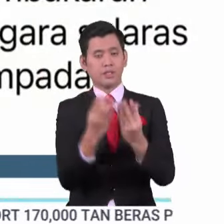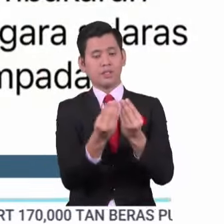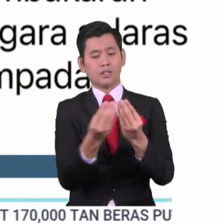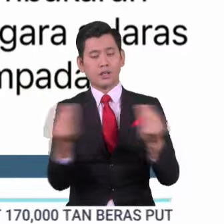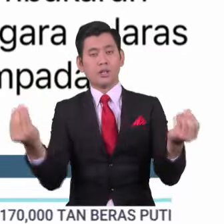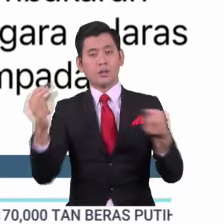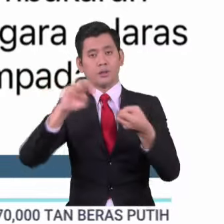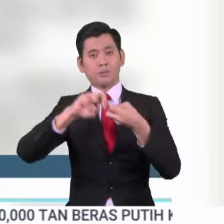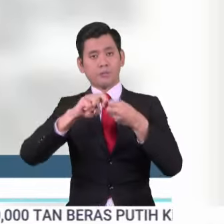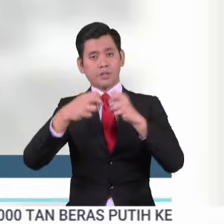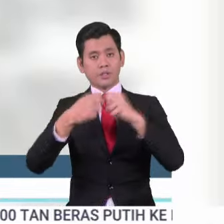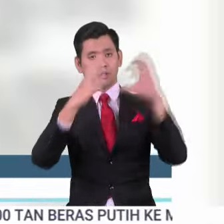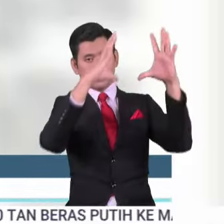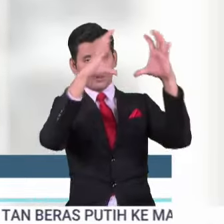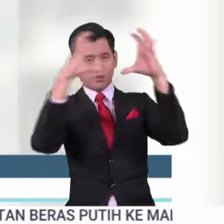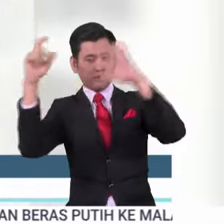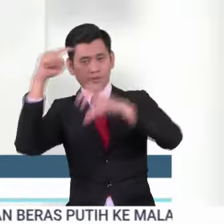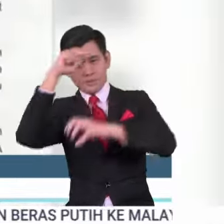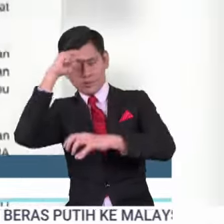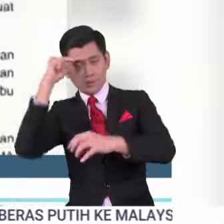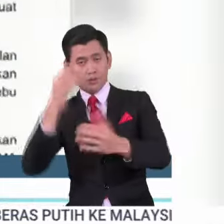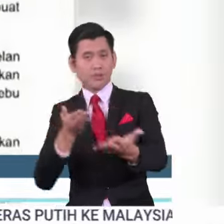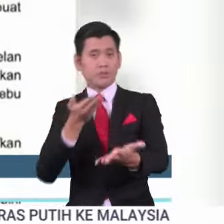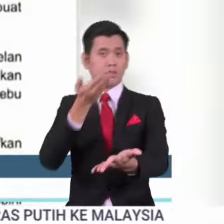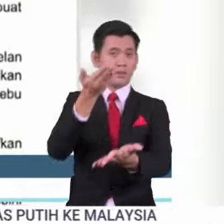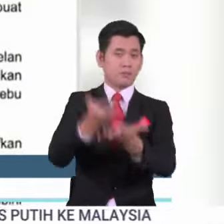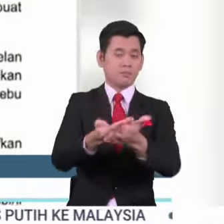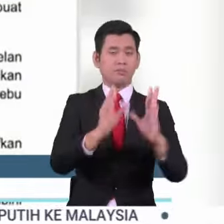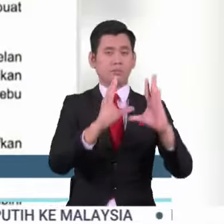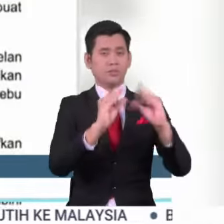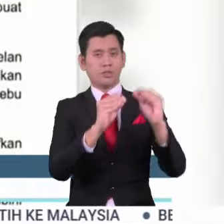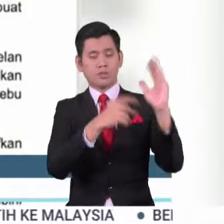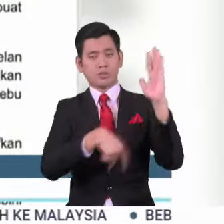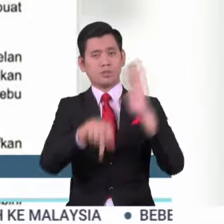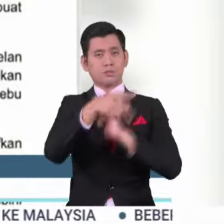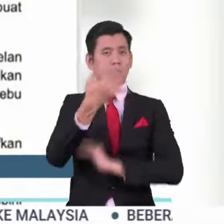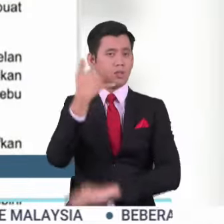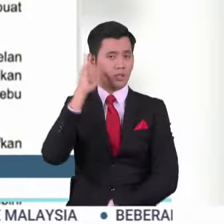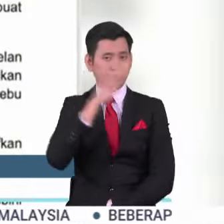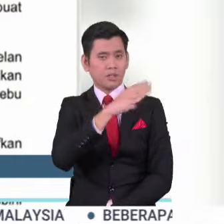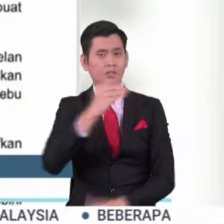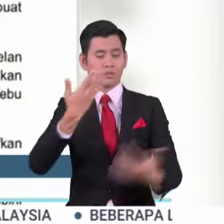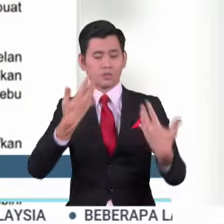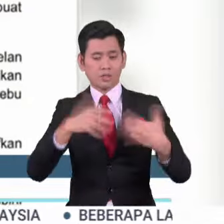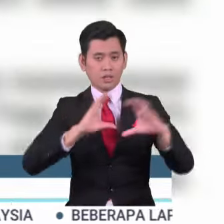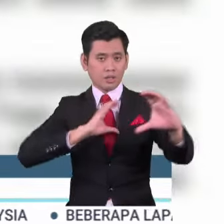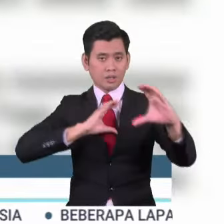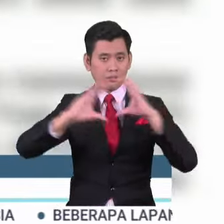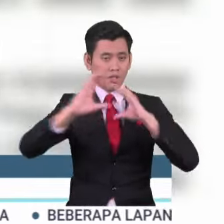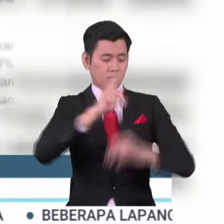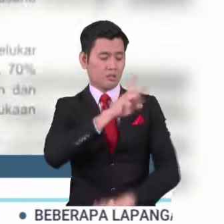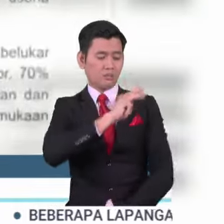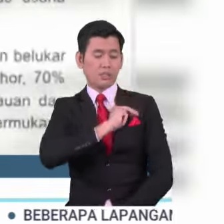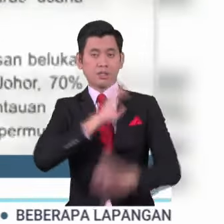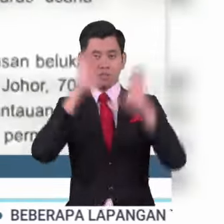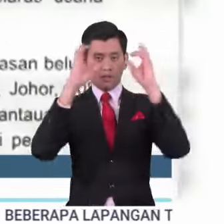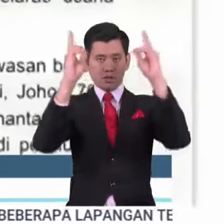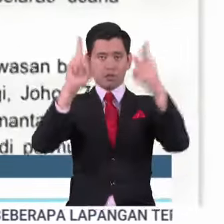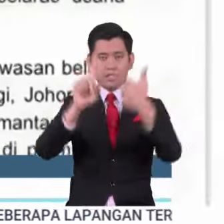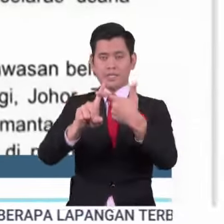jerbu dalam negara diutarakan pada mesyuarat kabinet semalam dan beliau telah berkomunikasi dengan kemententerian pendidikan dan kementerian